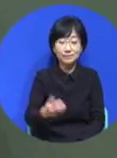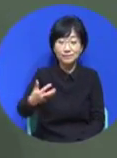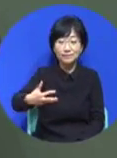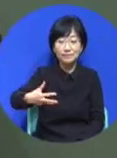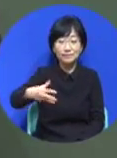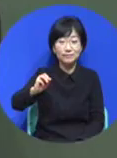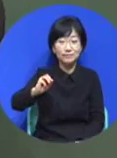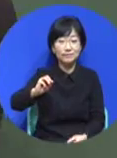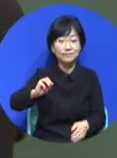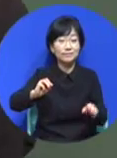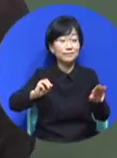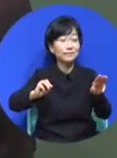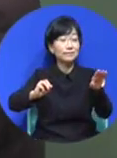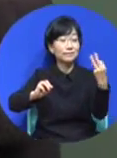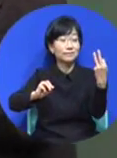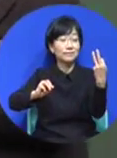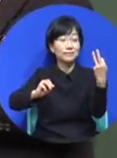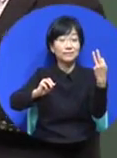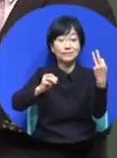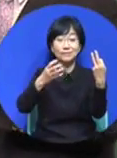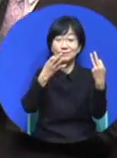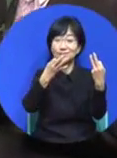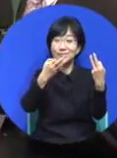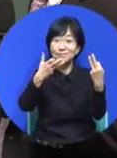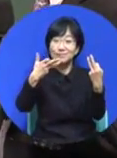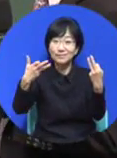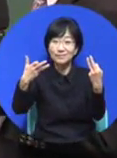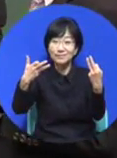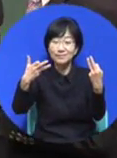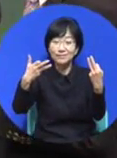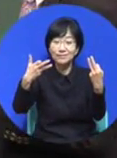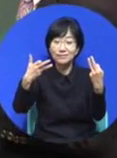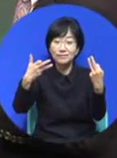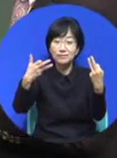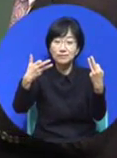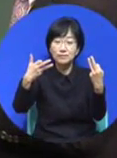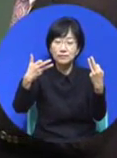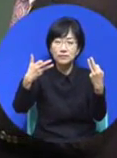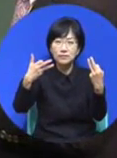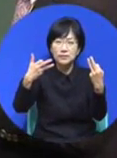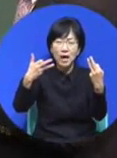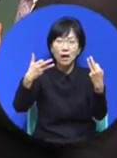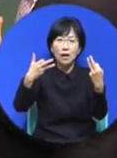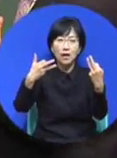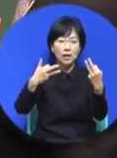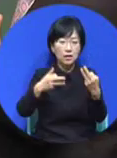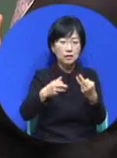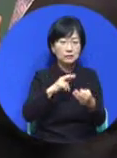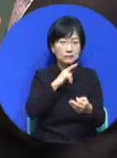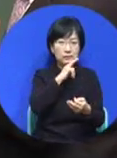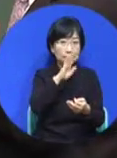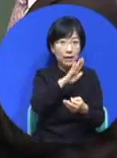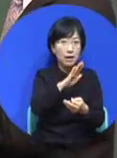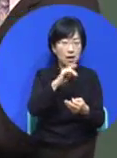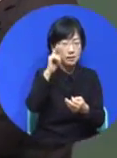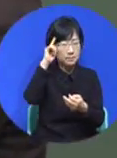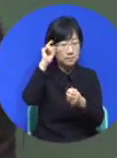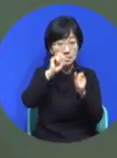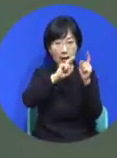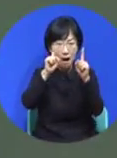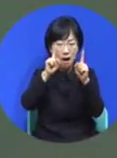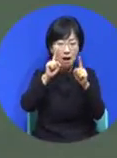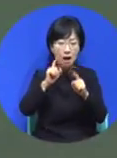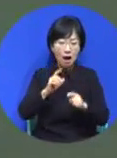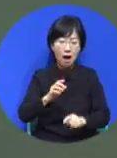see? 14절, 18절에 깨닫기만 했습니다. If you look in Genesis 13 verse 14 to 18, all he did was realize. 내가 지금까지